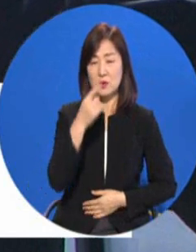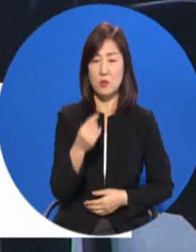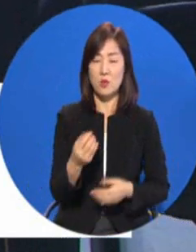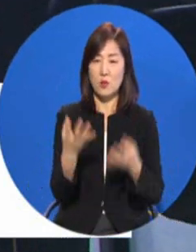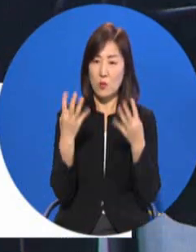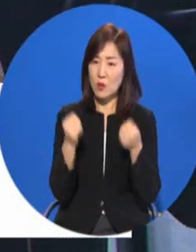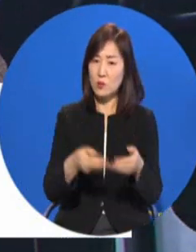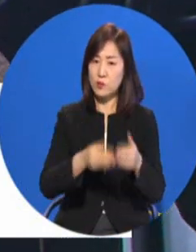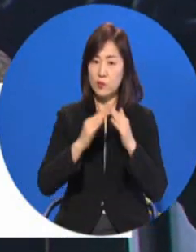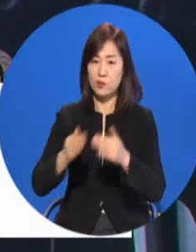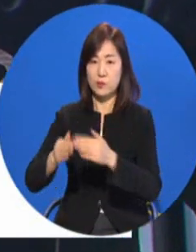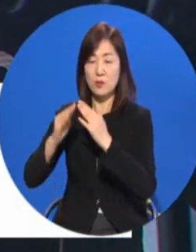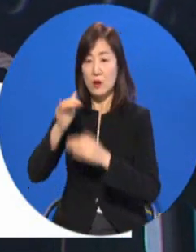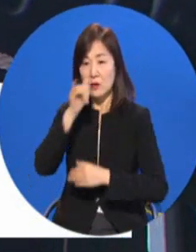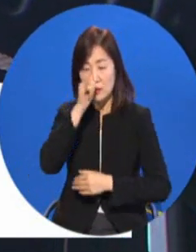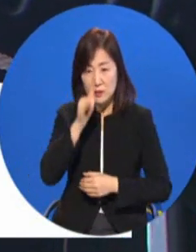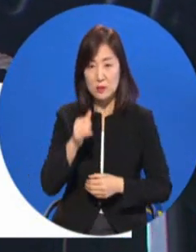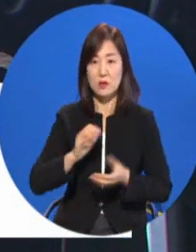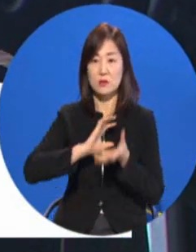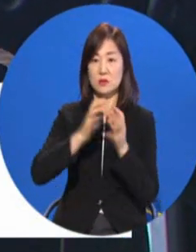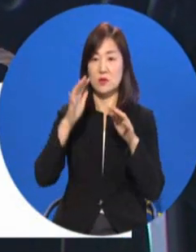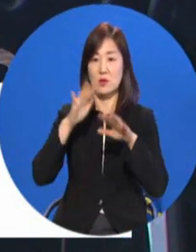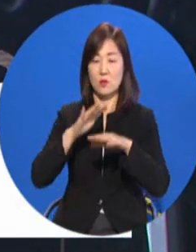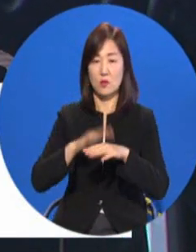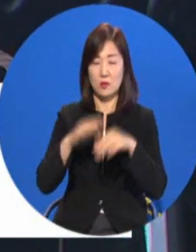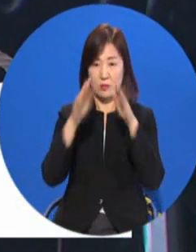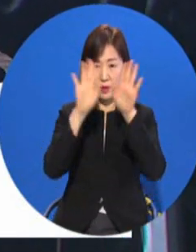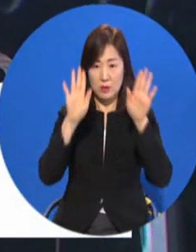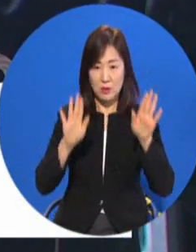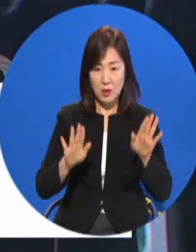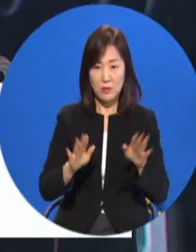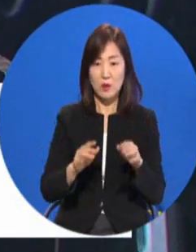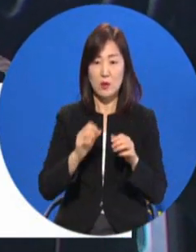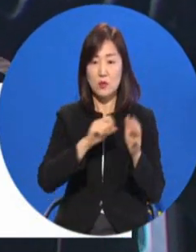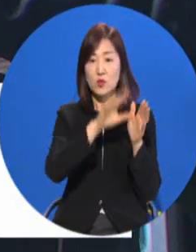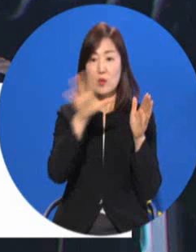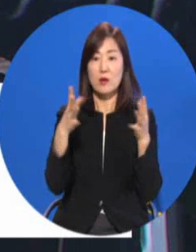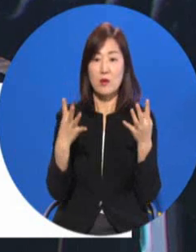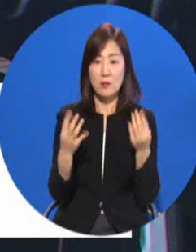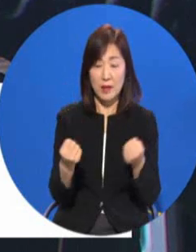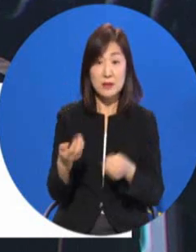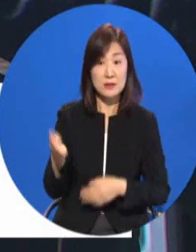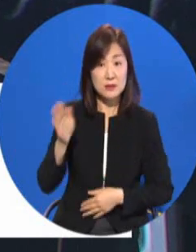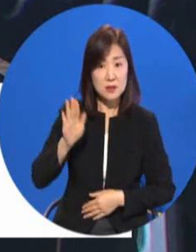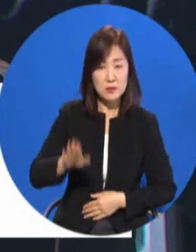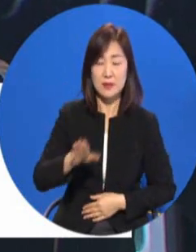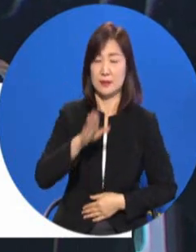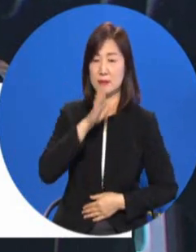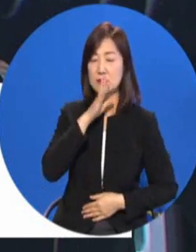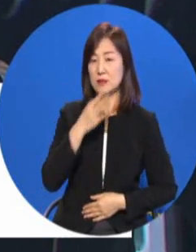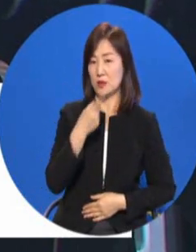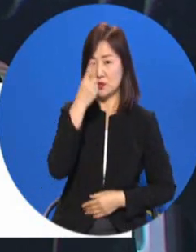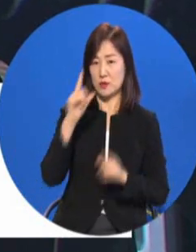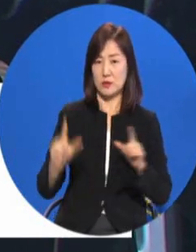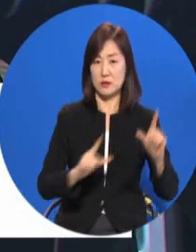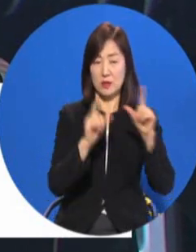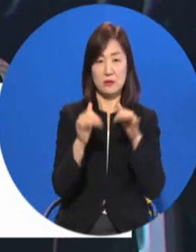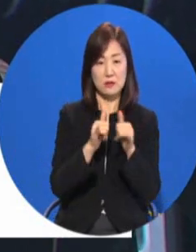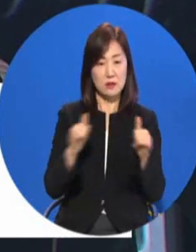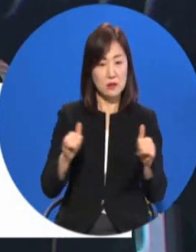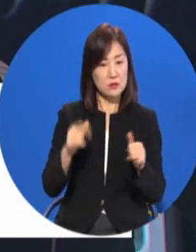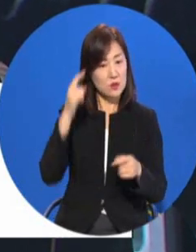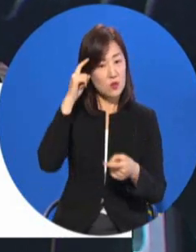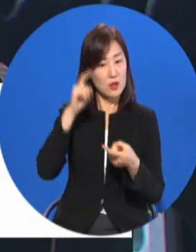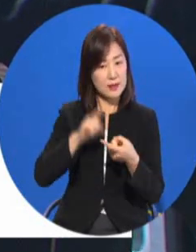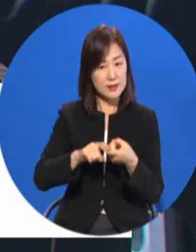나모 유해진 겜 않겠는데 오토 뭔데 순천 사람들이 실질적으로 받는게 좀 더 적지 않나